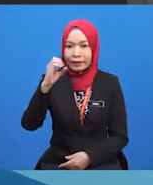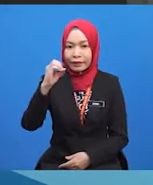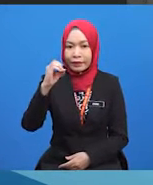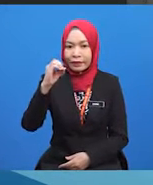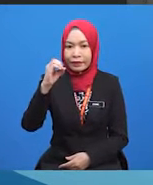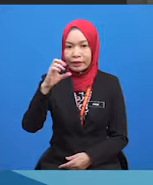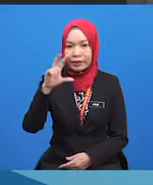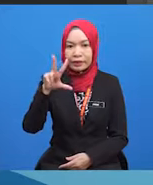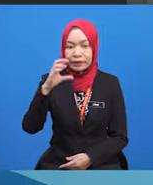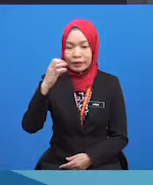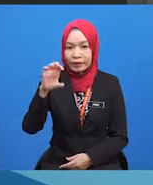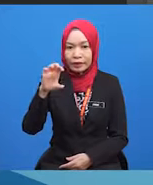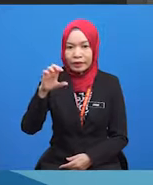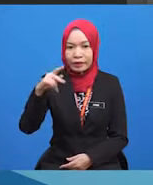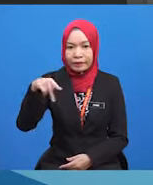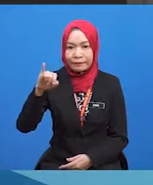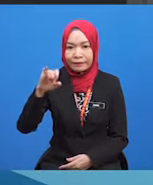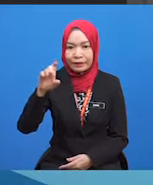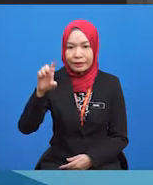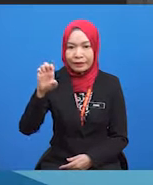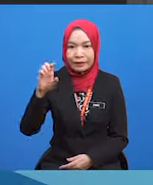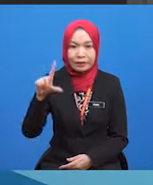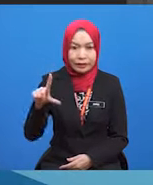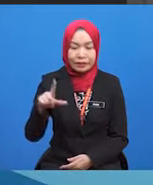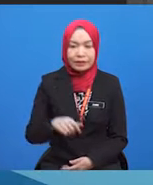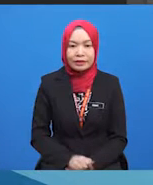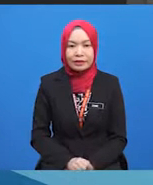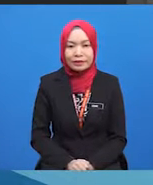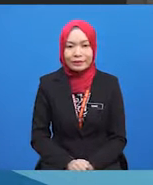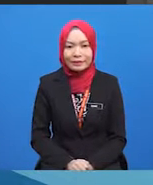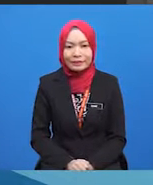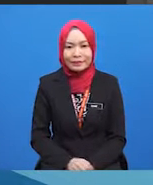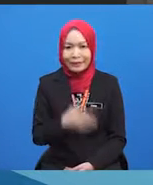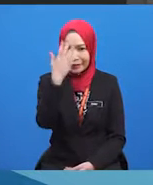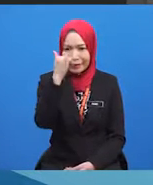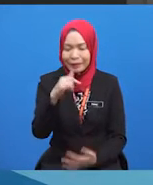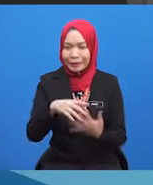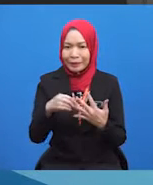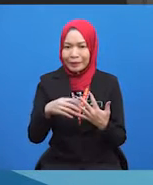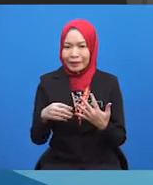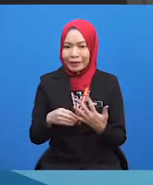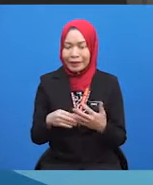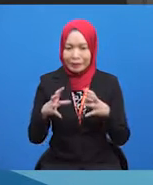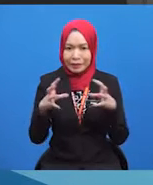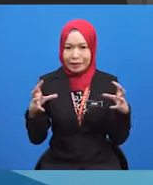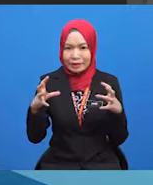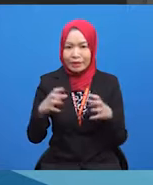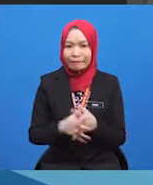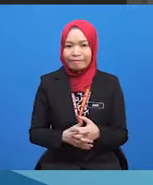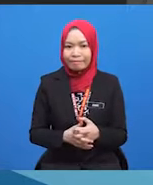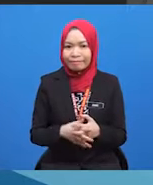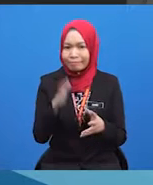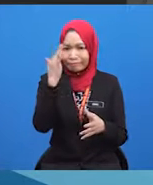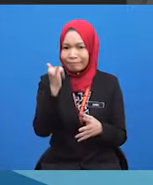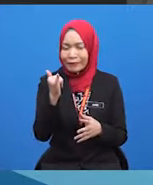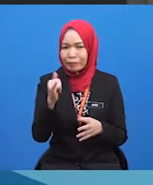inci. Mengapa cikgu memilih resolusi 300 piksel per inci? Ini kerana